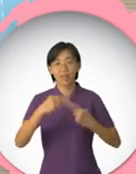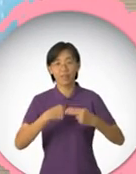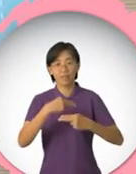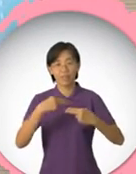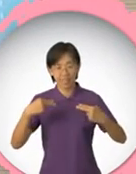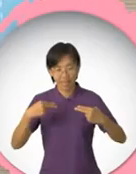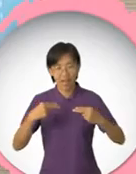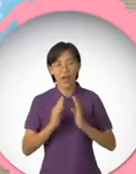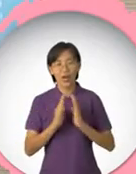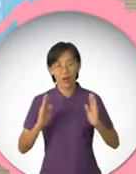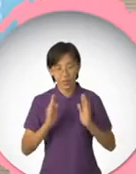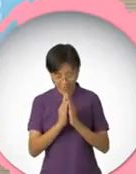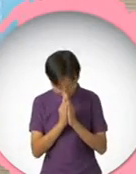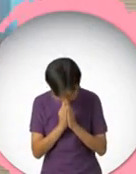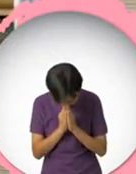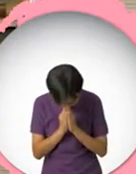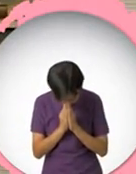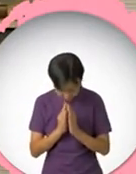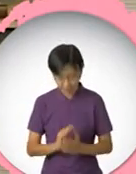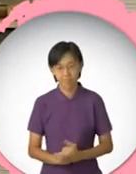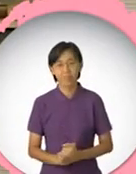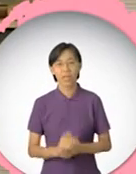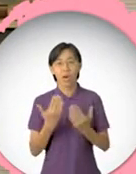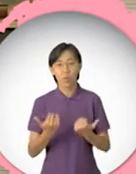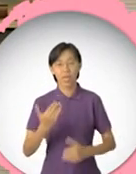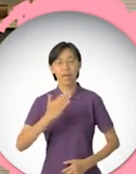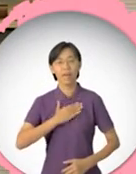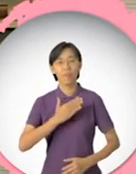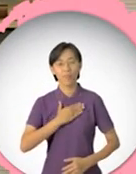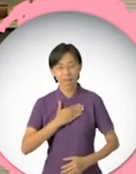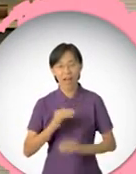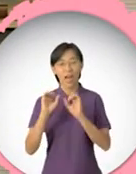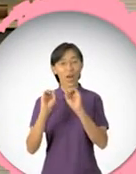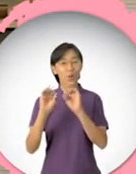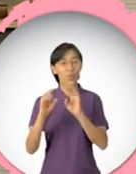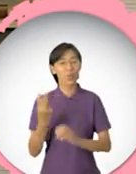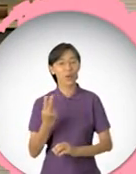นดุสิตขอบคุณมากครับและสำหรับวันนี้นะครับผมณัฐพันธ์ลักษณวงศ์แล้วก็อาจารย์ธีรนุช